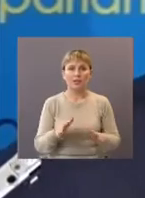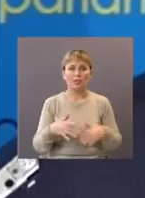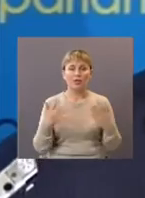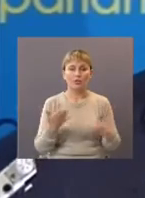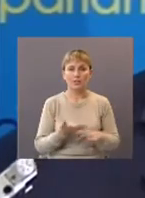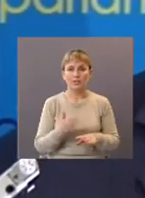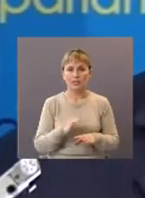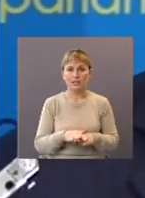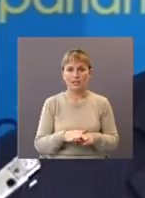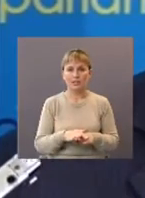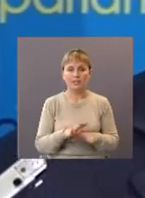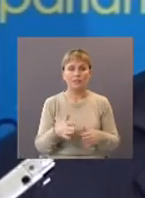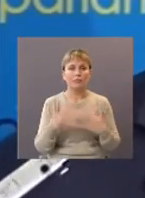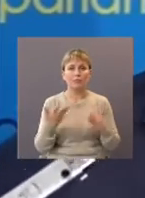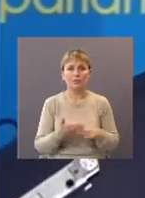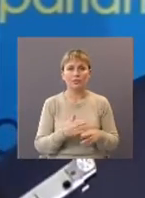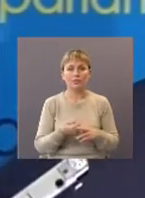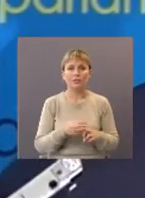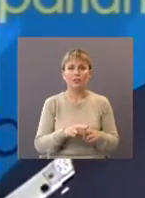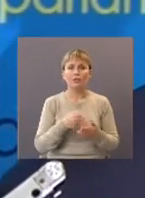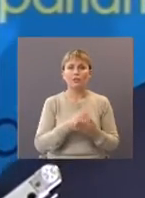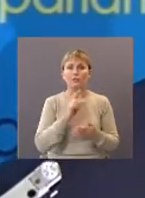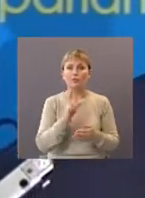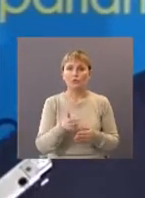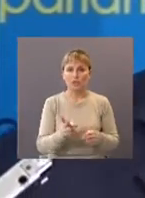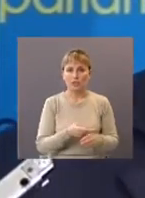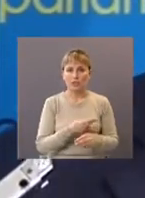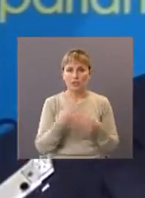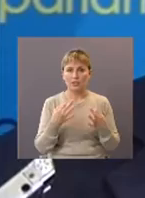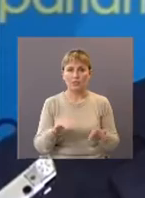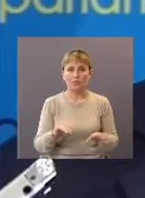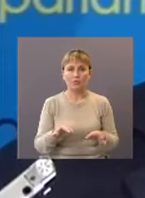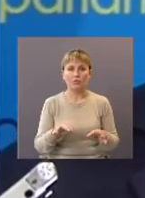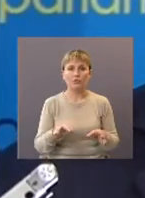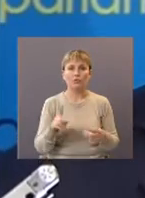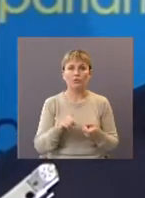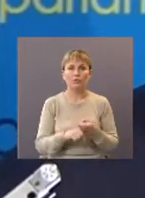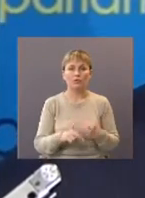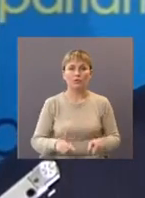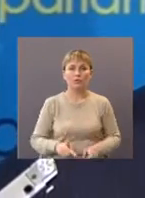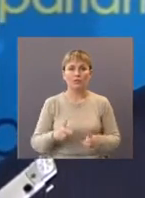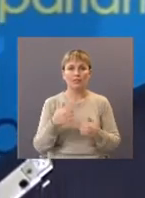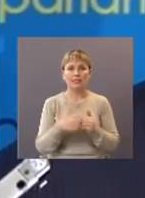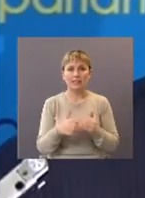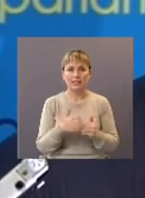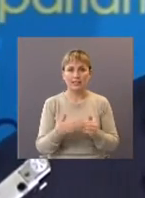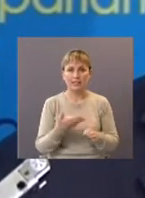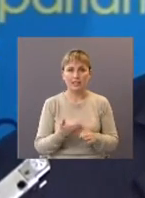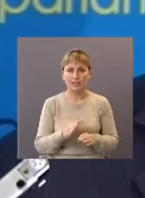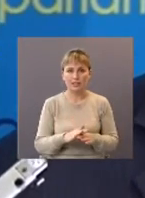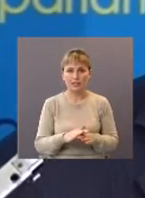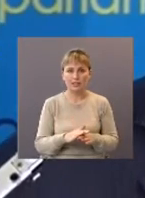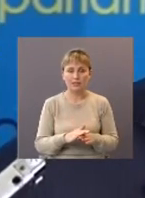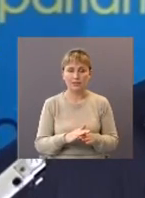тяжести. Небольшая тяжесть – это до 2 лет лишения свободы. То, что касается преступлений средней тяжести, то